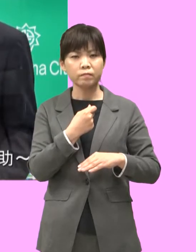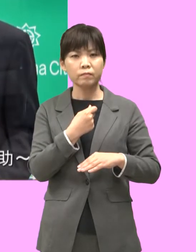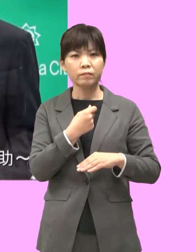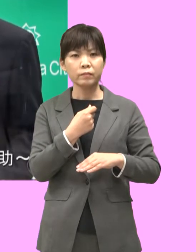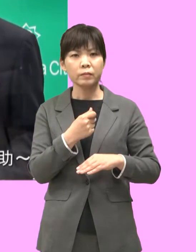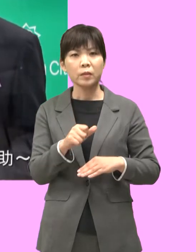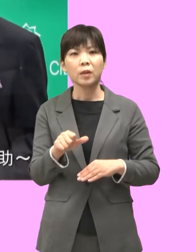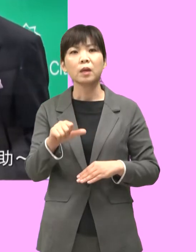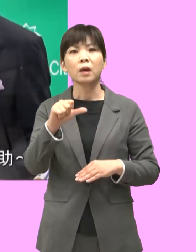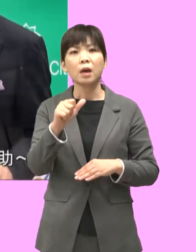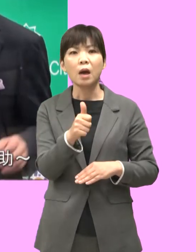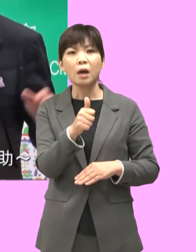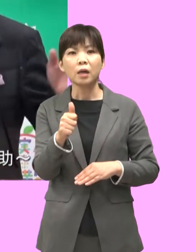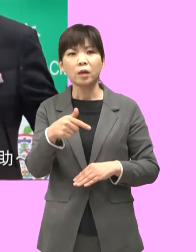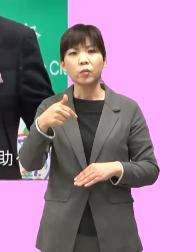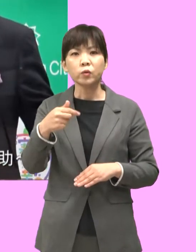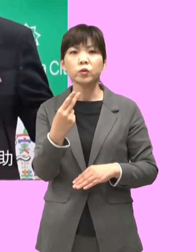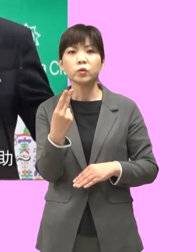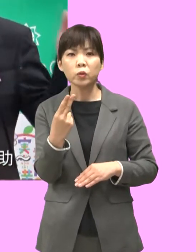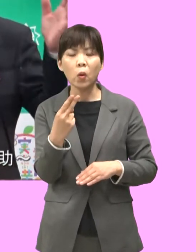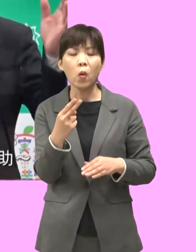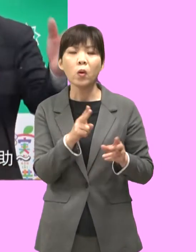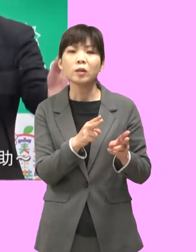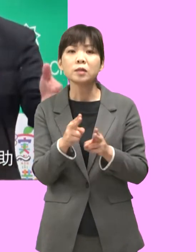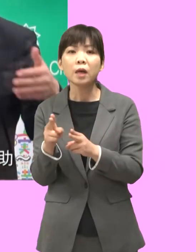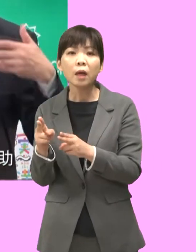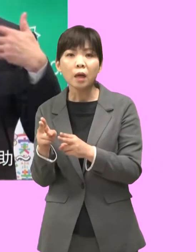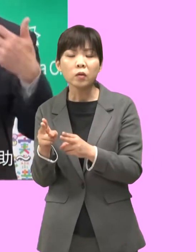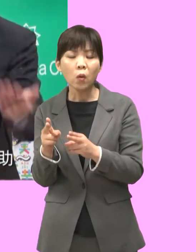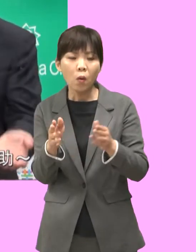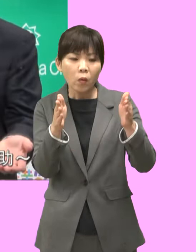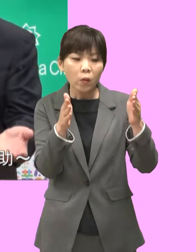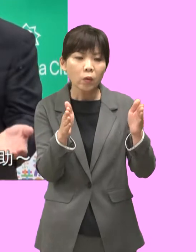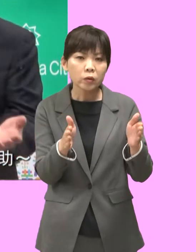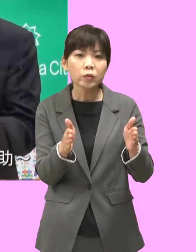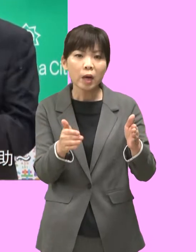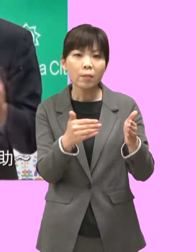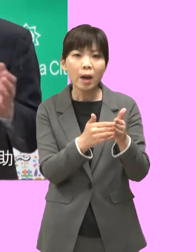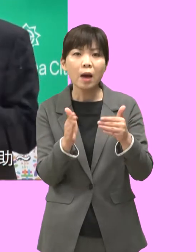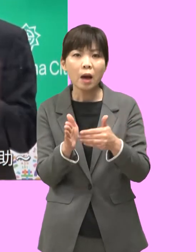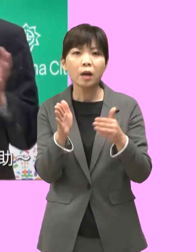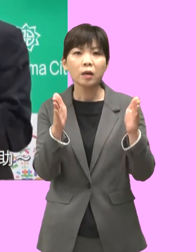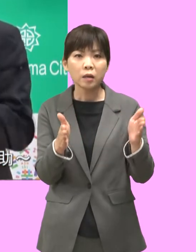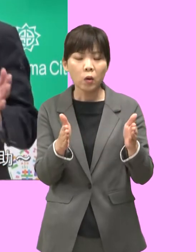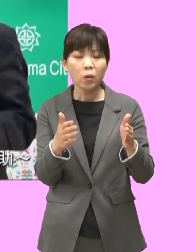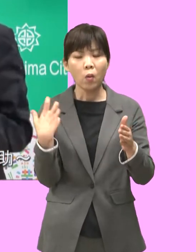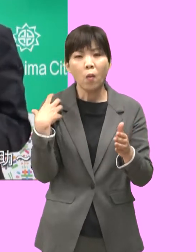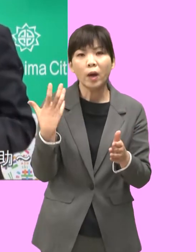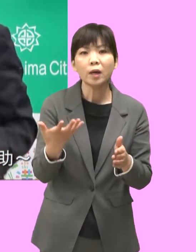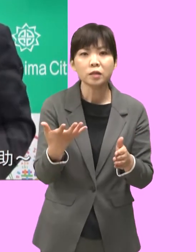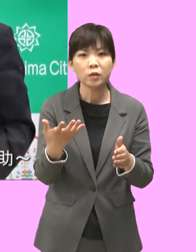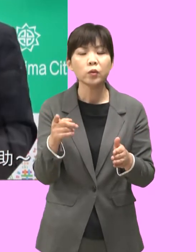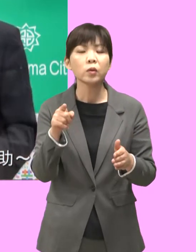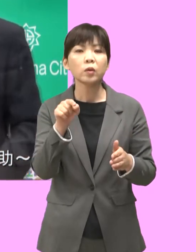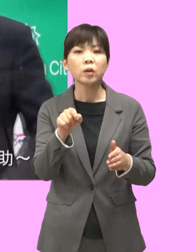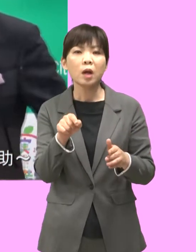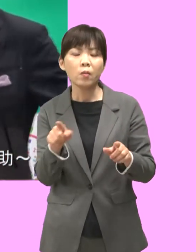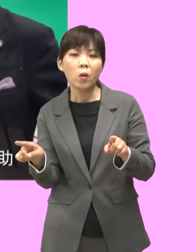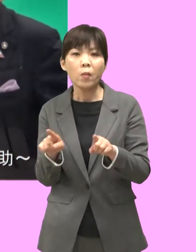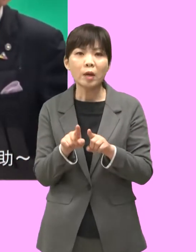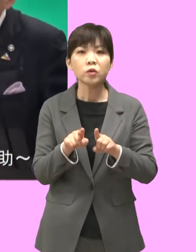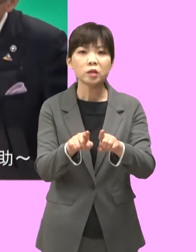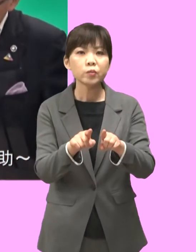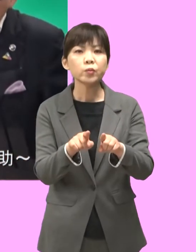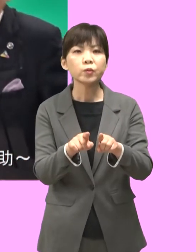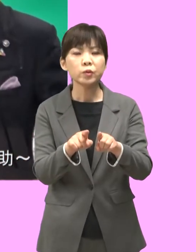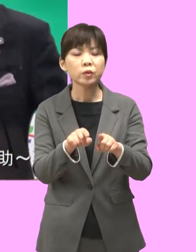わゆるアダプト制度といいましてね、ある一定の区間を一定の人にお任せをするというような、これもパートナーシップですけども、こういった仕組みを制度